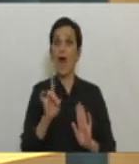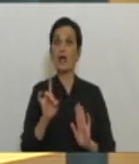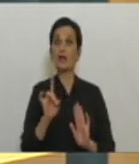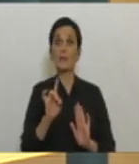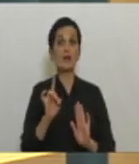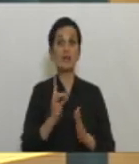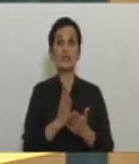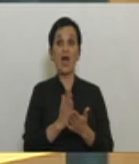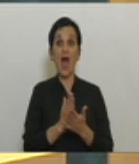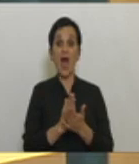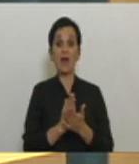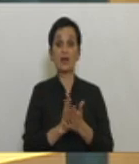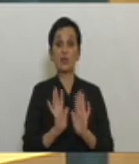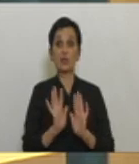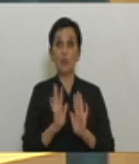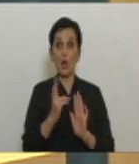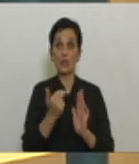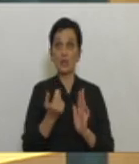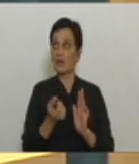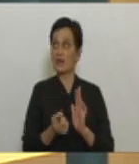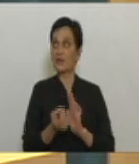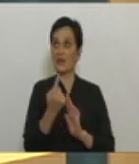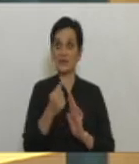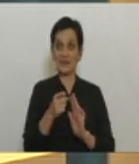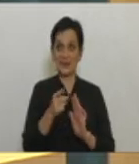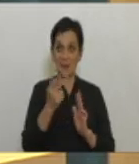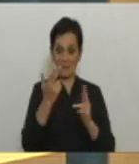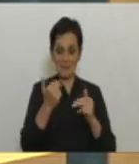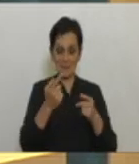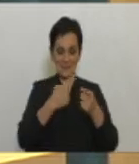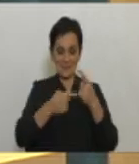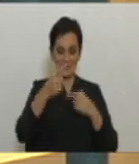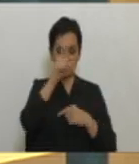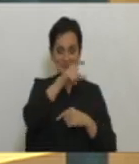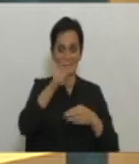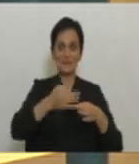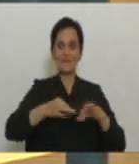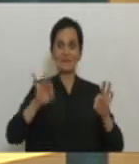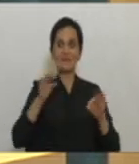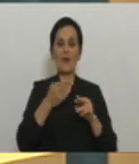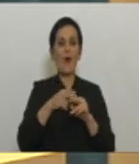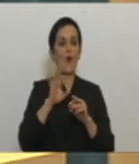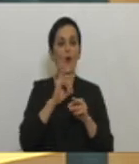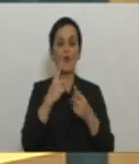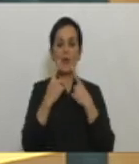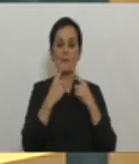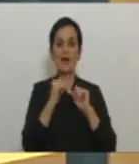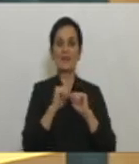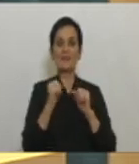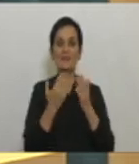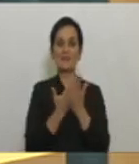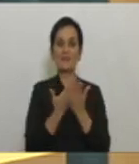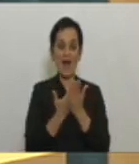არ არსებობდა და გაჩნდა ამ ქვეყანაში, უფრო სწორად დაუბრუნდათ ადამიანის თავისუფლებები, ამაზე არ ლაპარაკი არ შეიძლება.